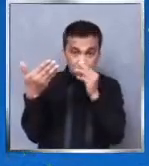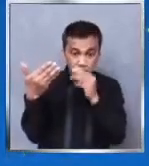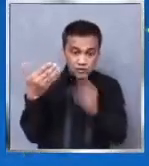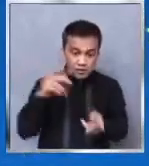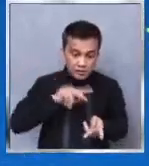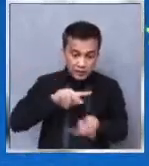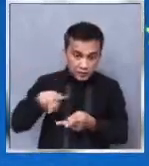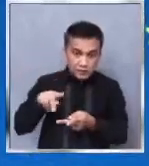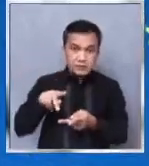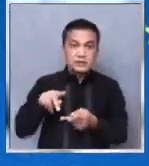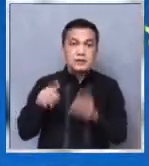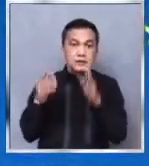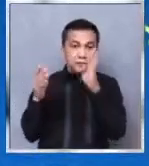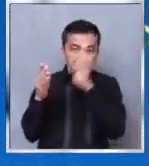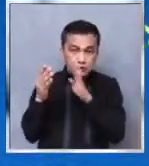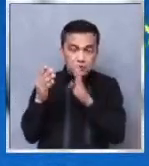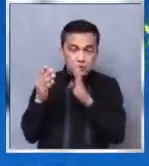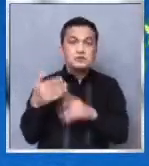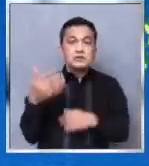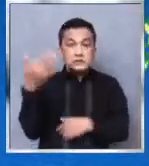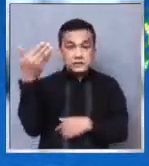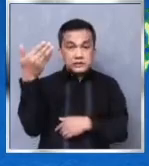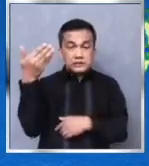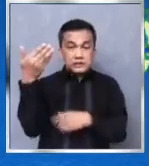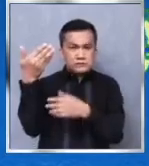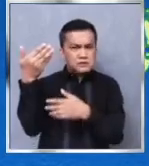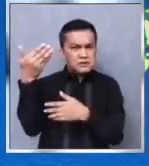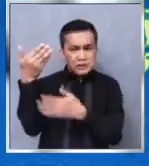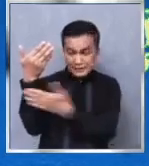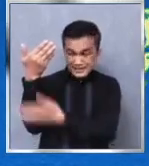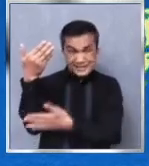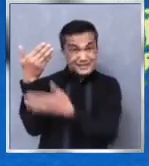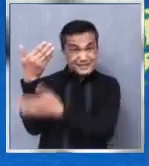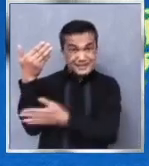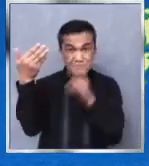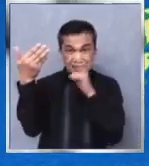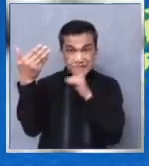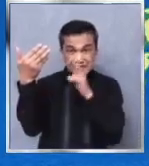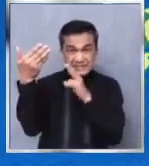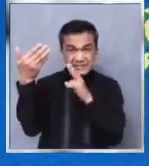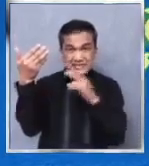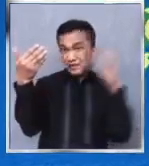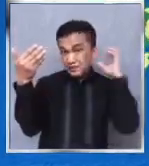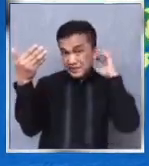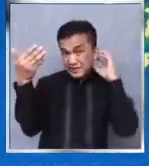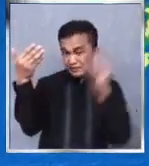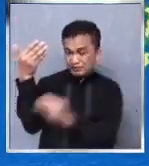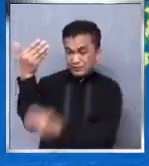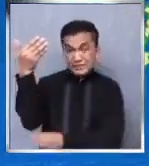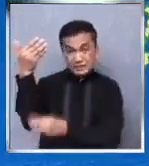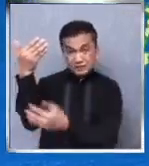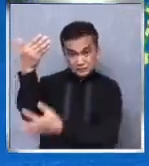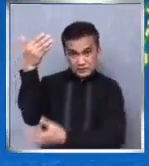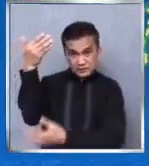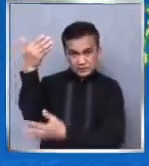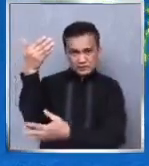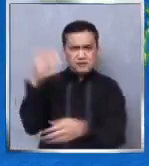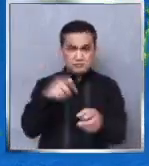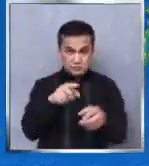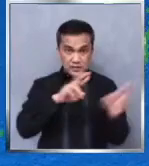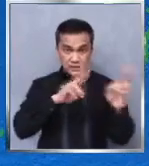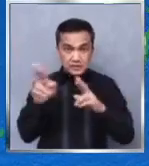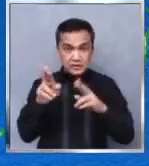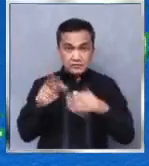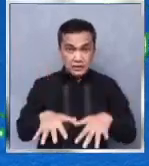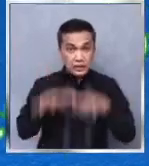Gayun din sa eastern sections ng Visayas at Mindanao. Maging handa po sa banta ng baha o pagguho ng lupa. Mas maraming lugar